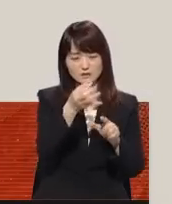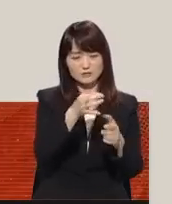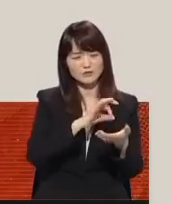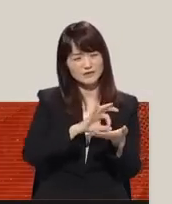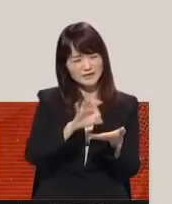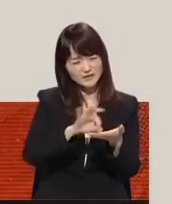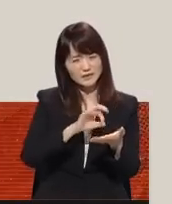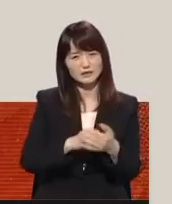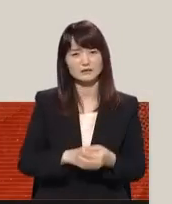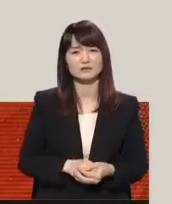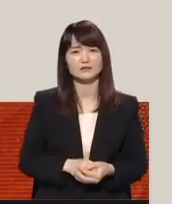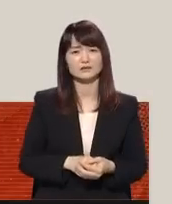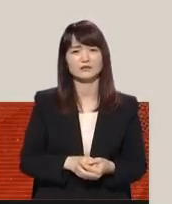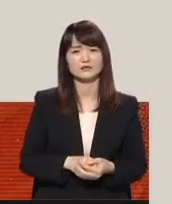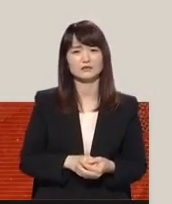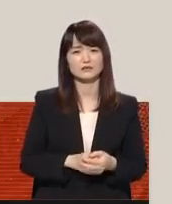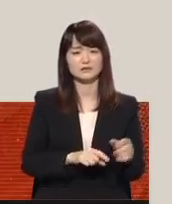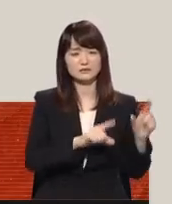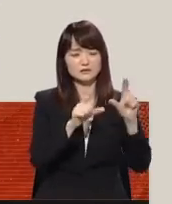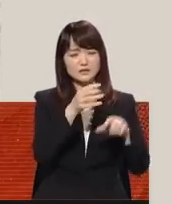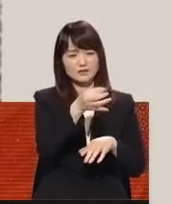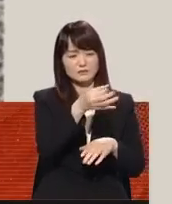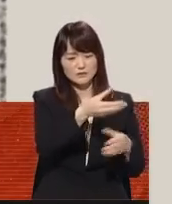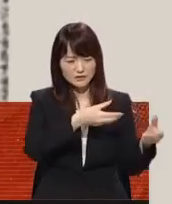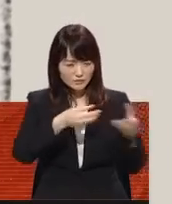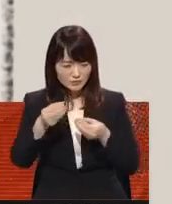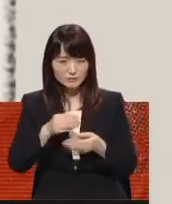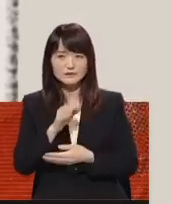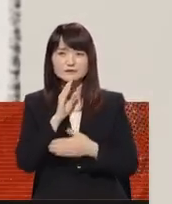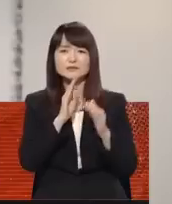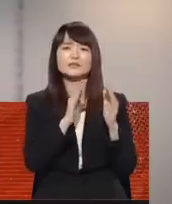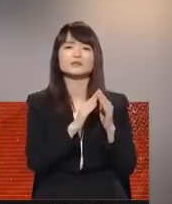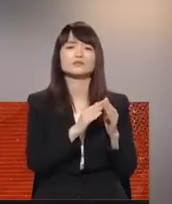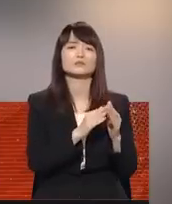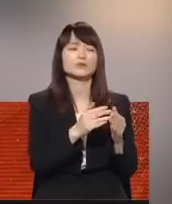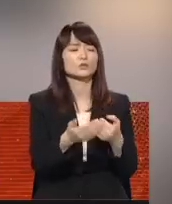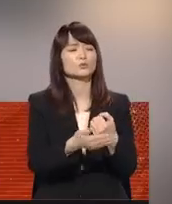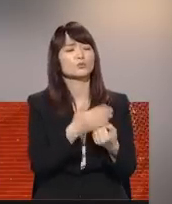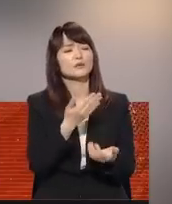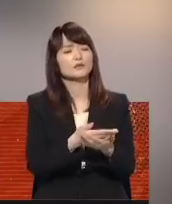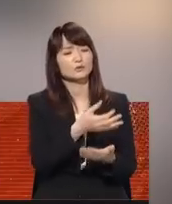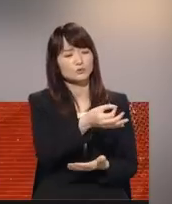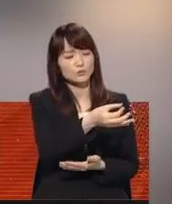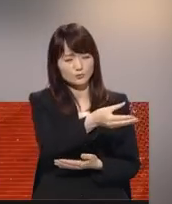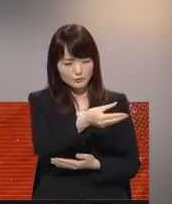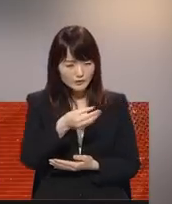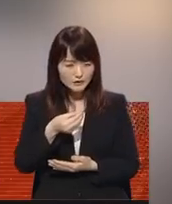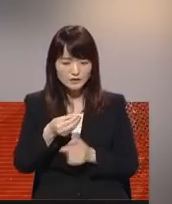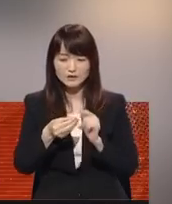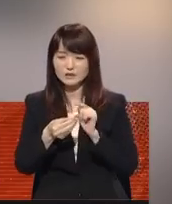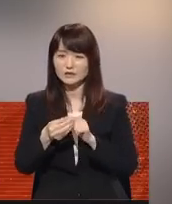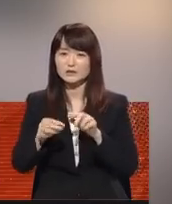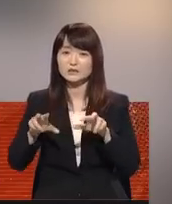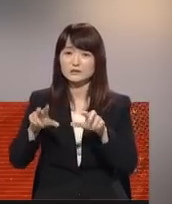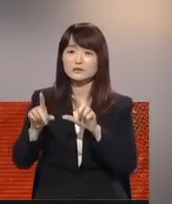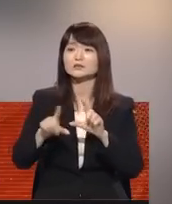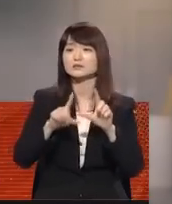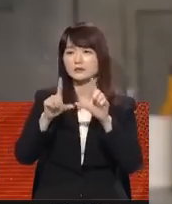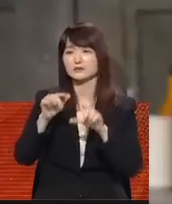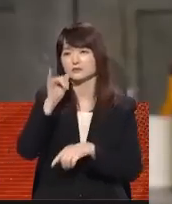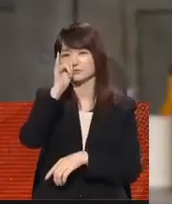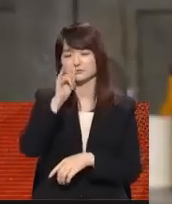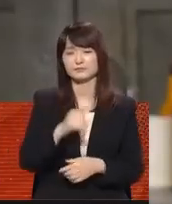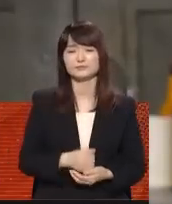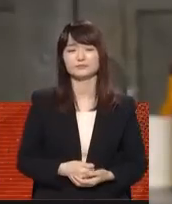생활비 대출도 받았고 또 그리고 진정한 대회에 진시가 손을 벌려서 좀 받았나 봐요 그걸로 지금 생활하고 있는 상태라고 합니다